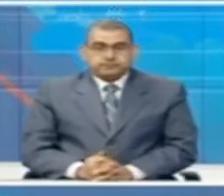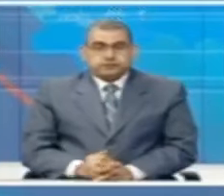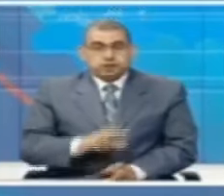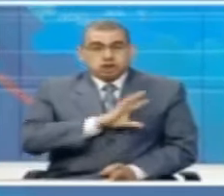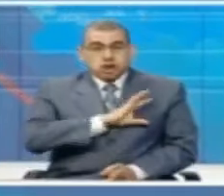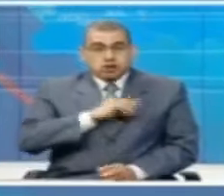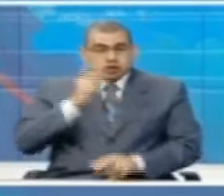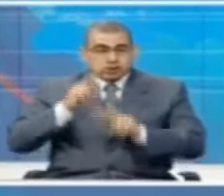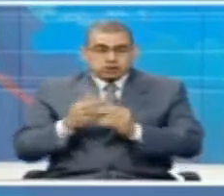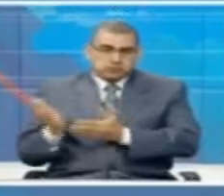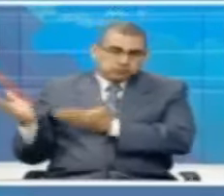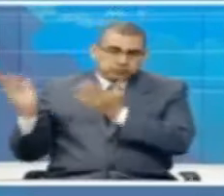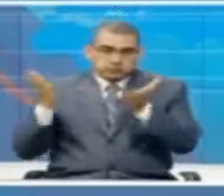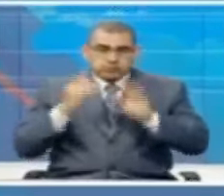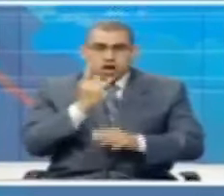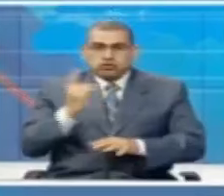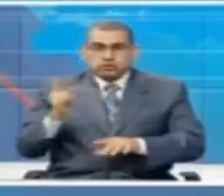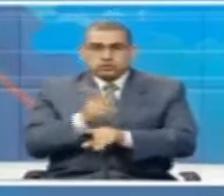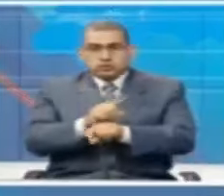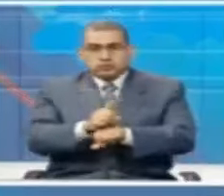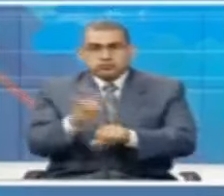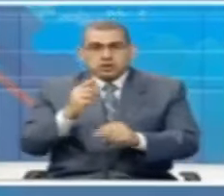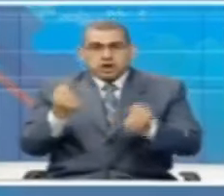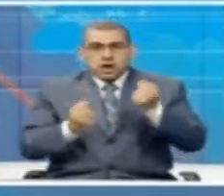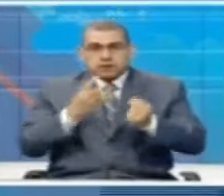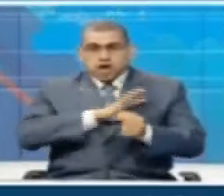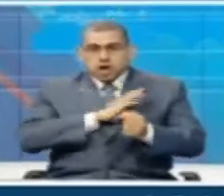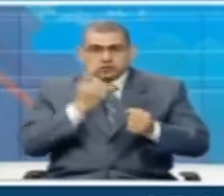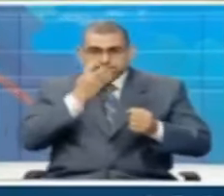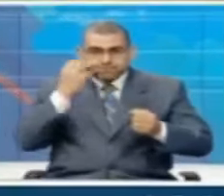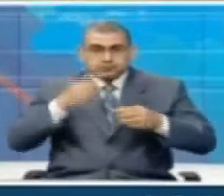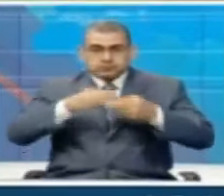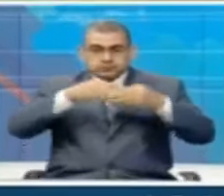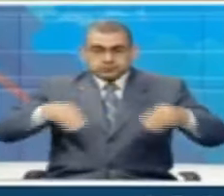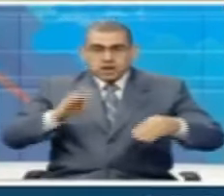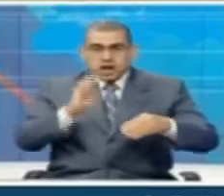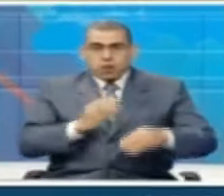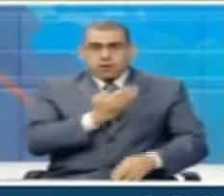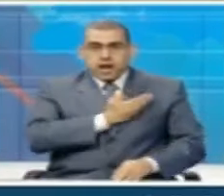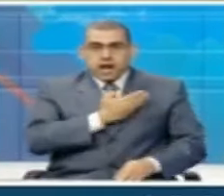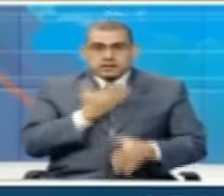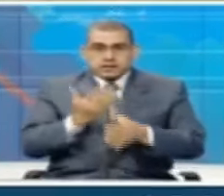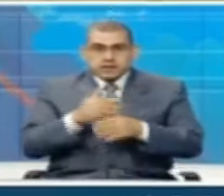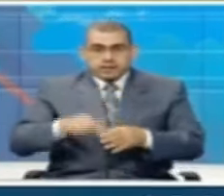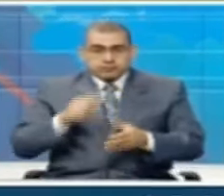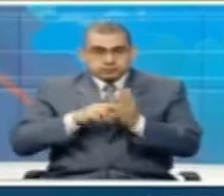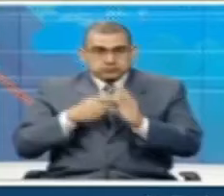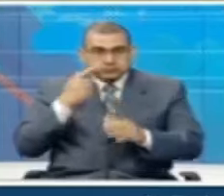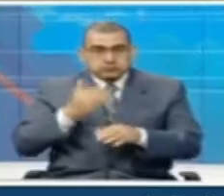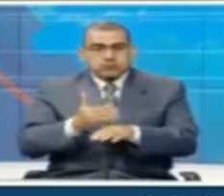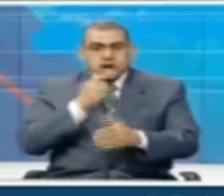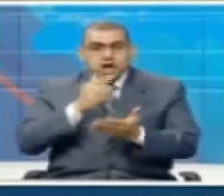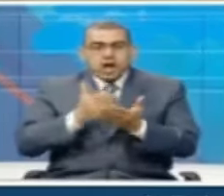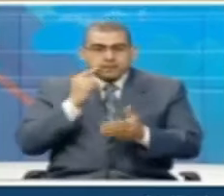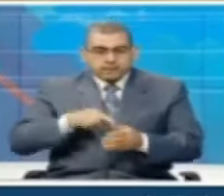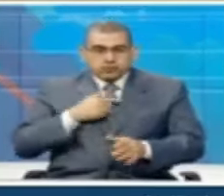حشد الجيش الإسرائيلي عشرات الدبابات والمركبات المدرعة على امتداد الحدود مع جنوب قطاع غزة، وذلك على خلفية الحديث عن